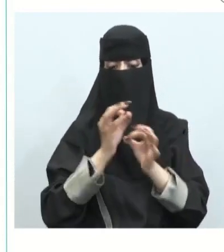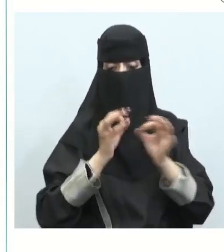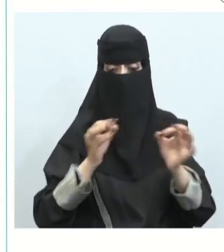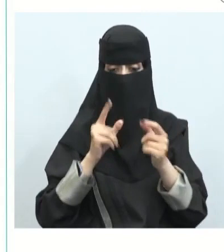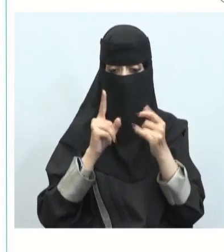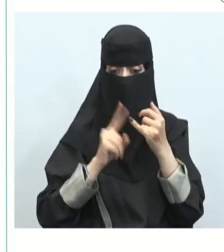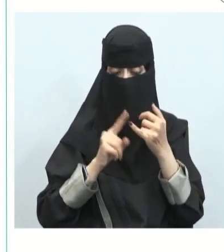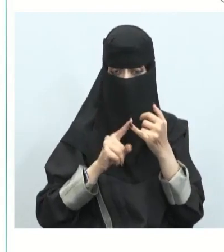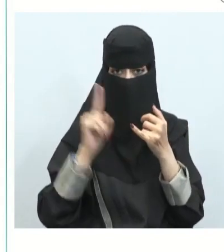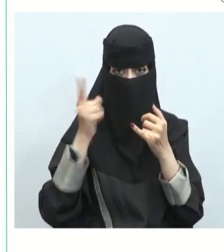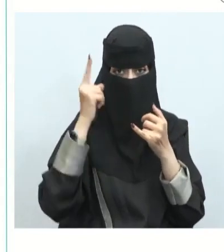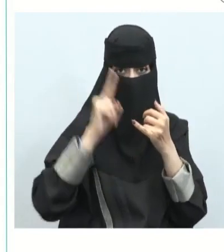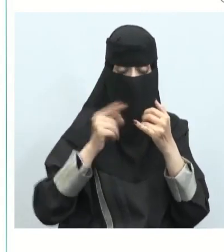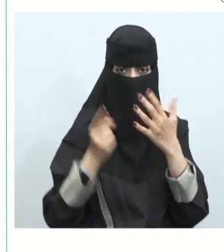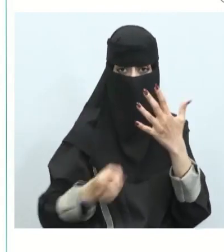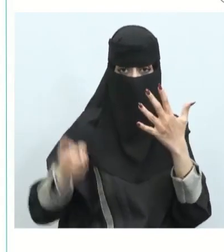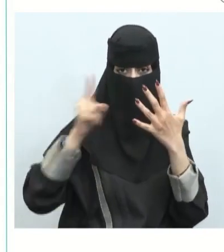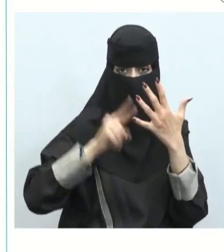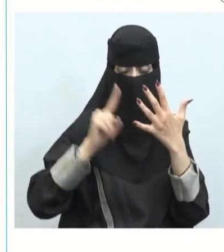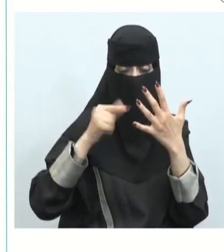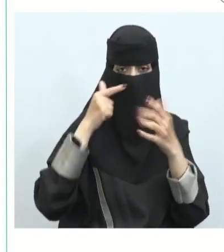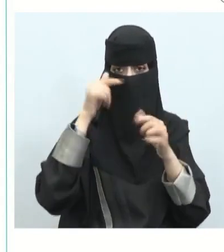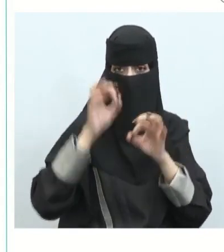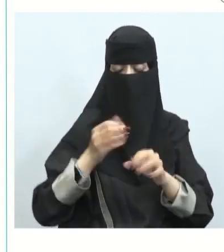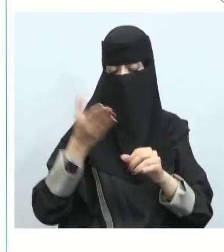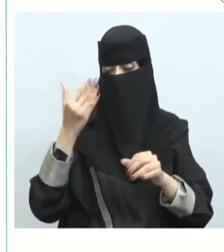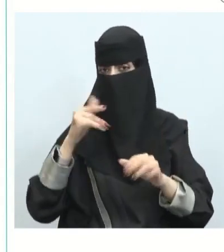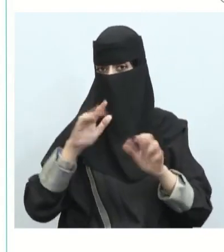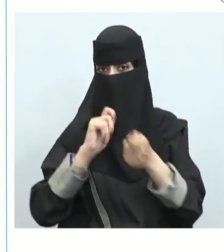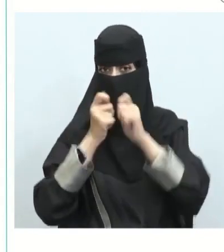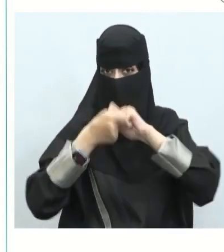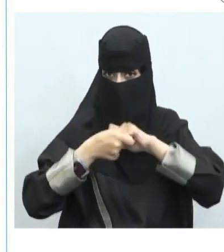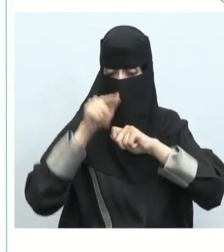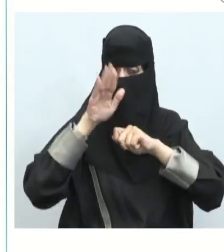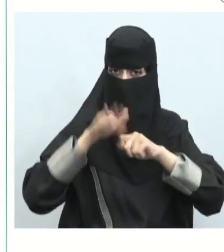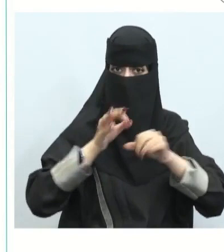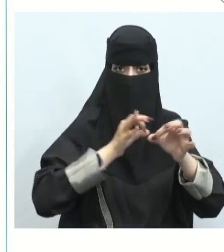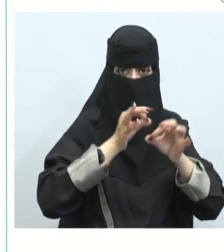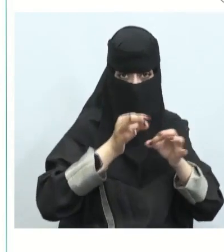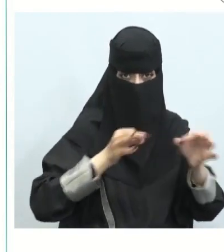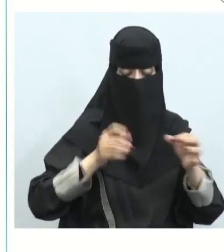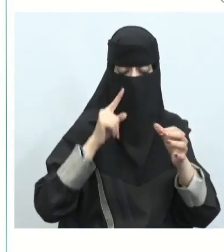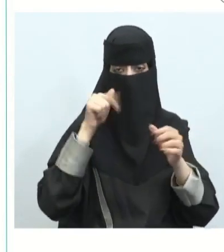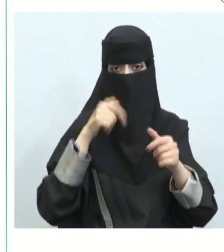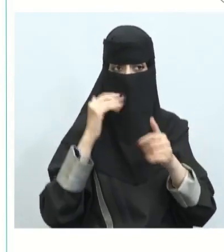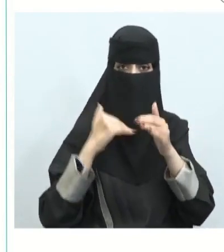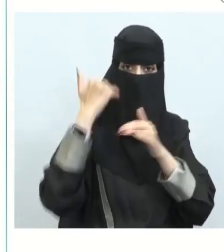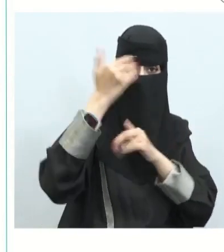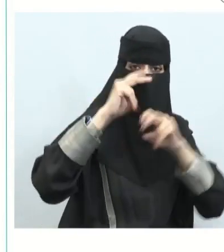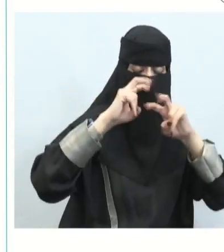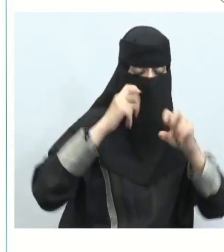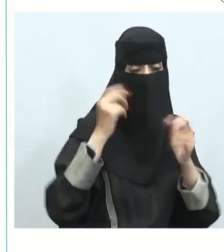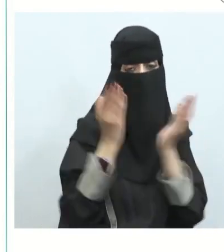التغيير لن يكون لامر عشوائي لابد ان يكون وفقا للخطط وفقا للرؤيه وفقا للبحث وفقا